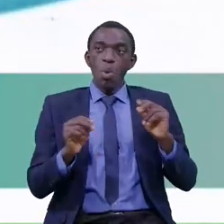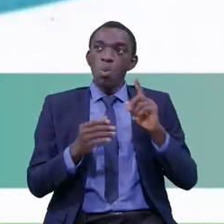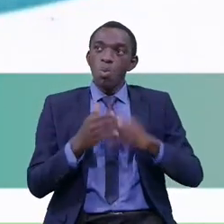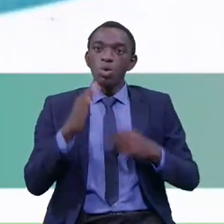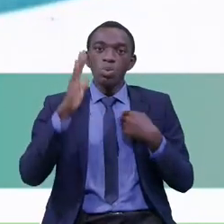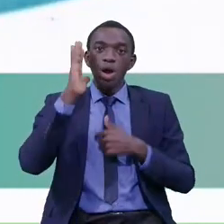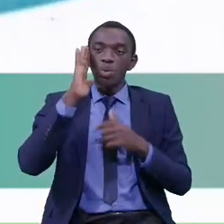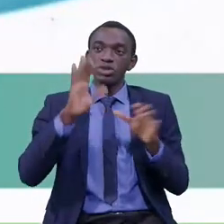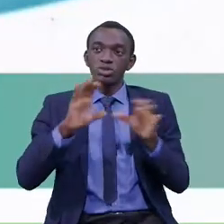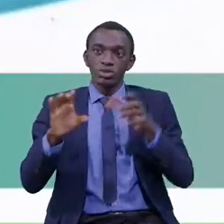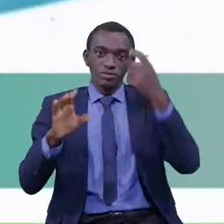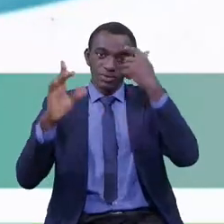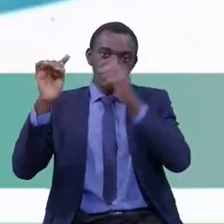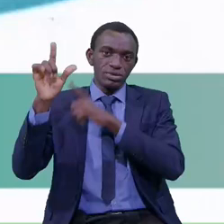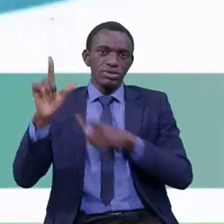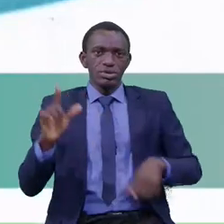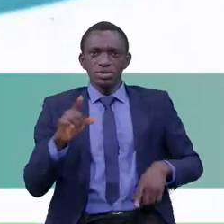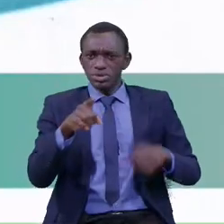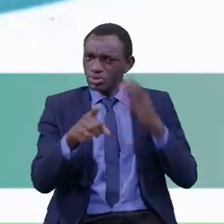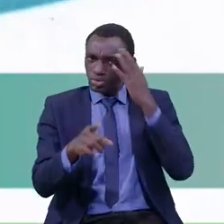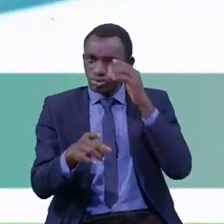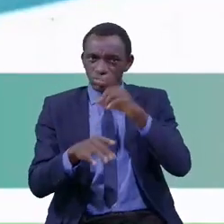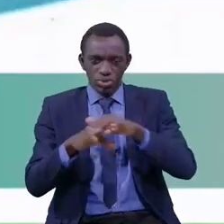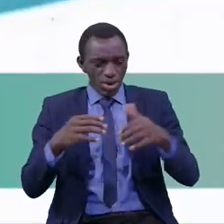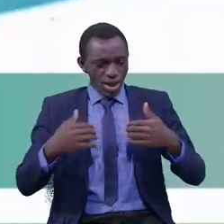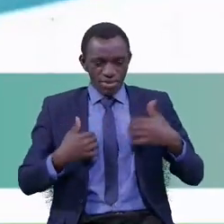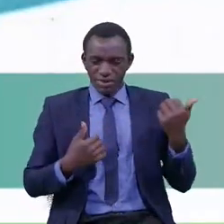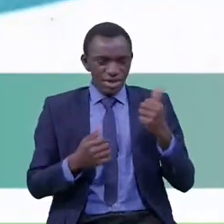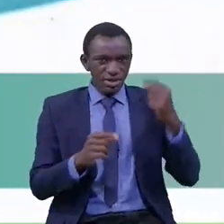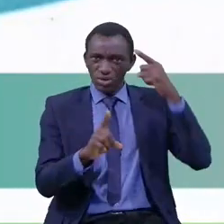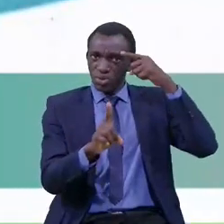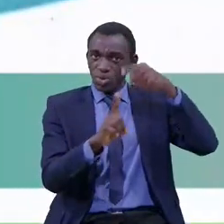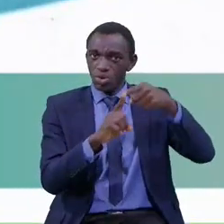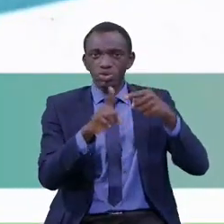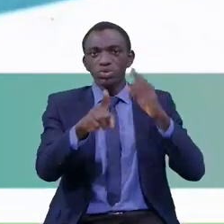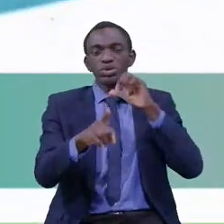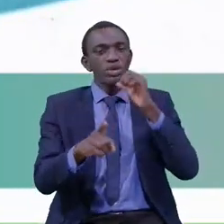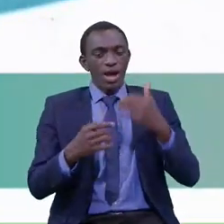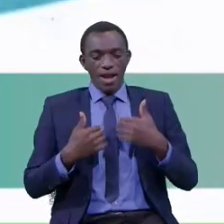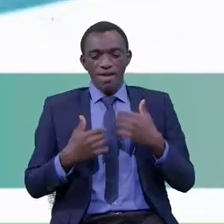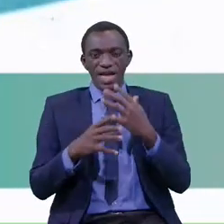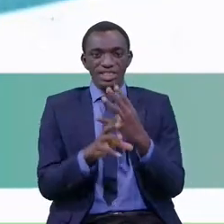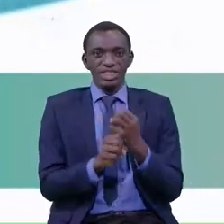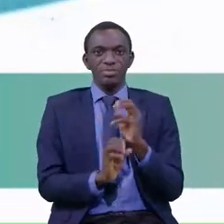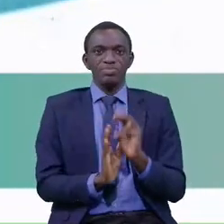Les objectifs. Nous avons objectifs personnels. Il n'y aura pas de réalisation.